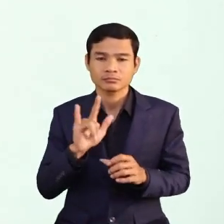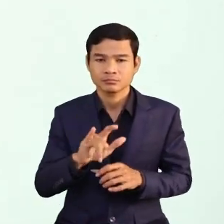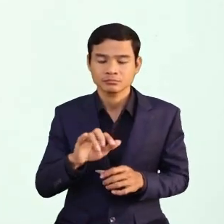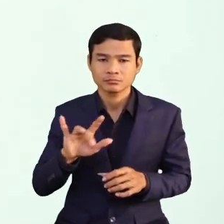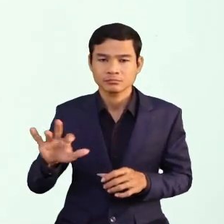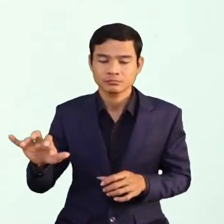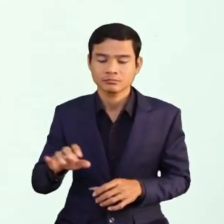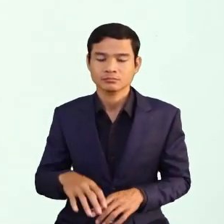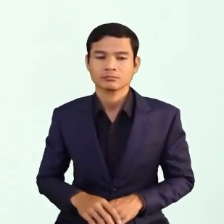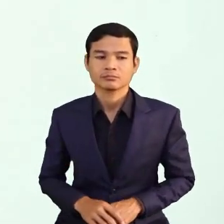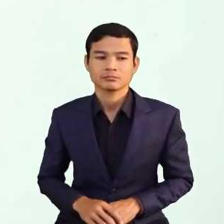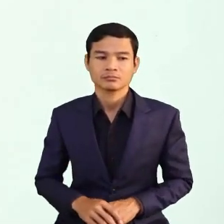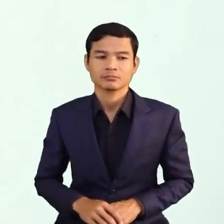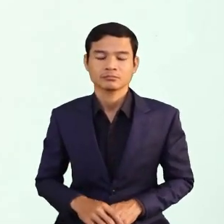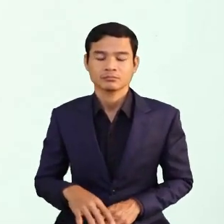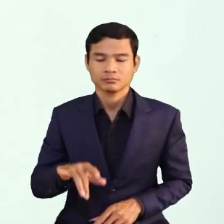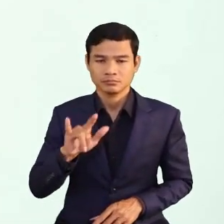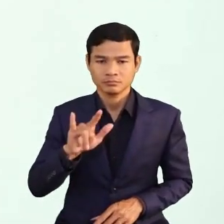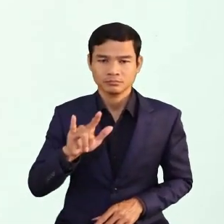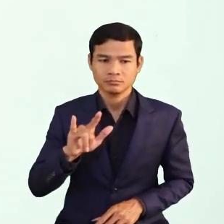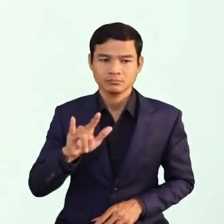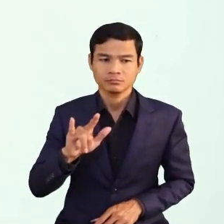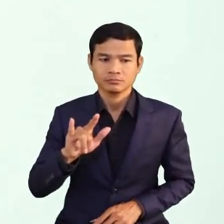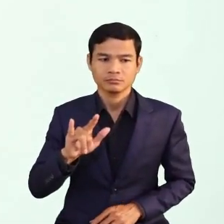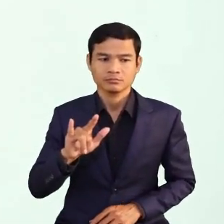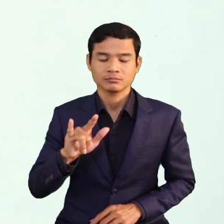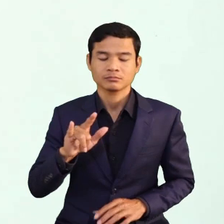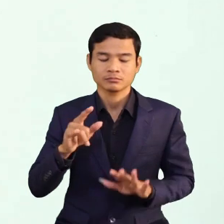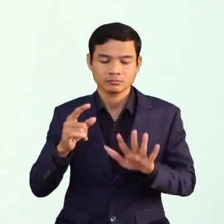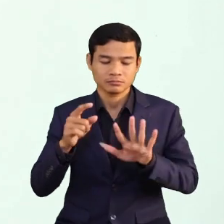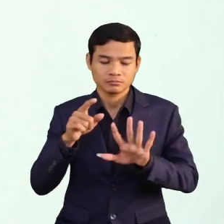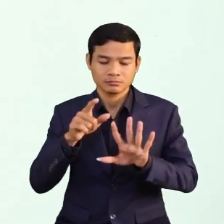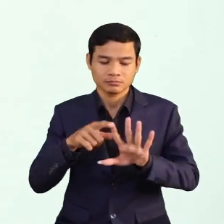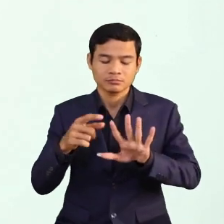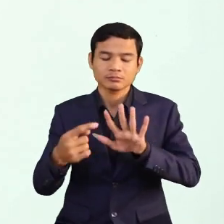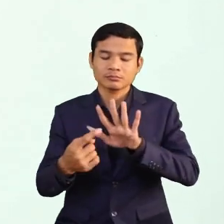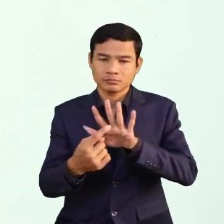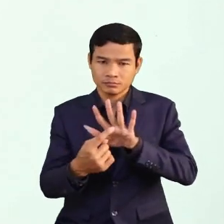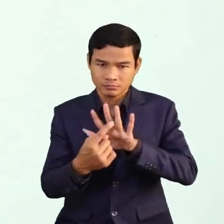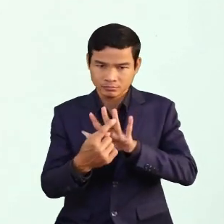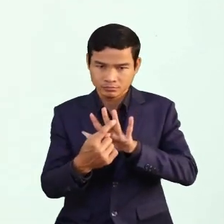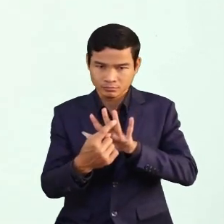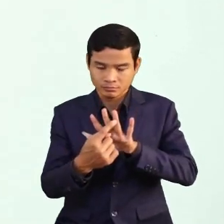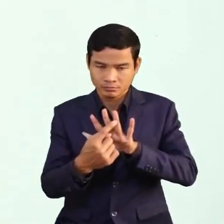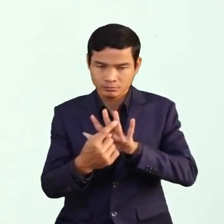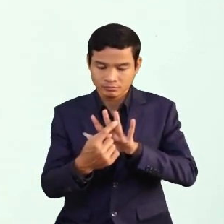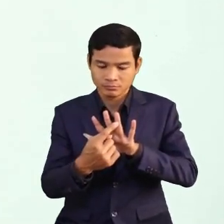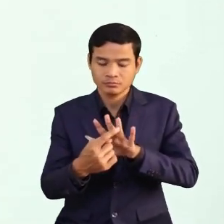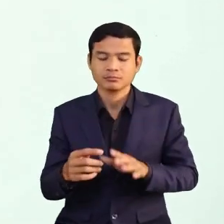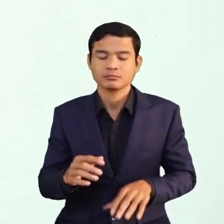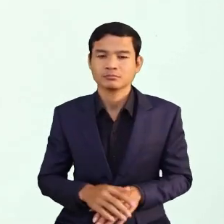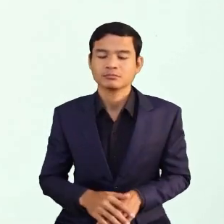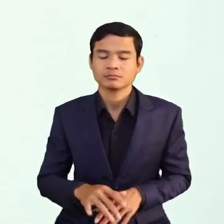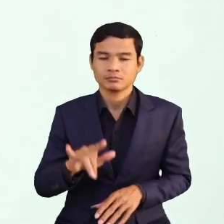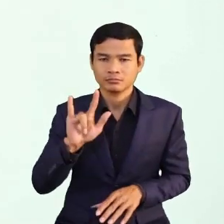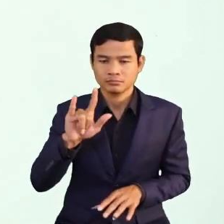បប៉អូប៉ូចាម្ដងទៀត